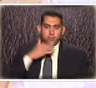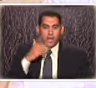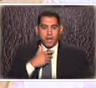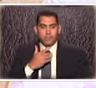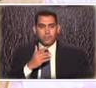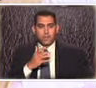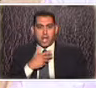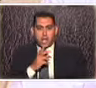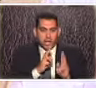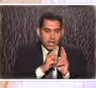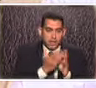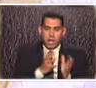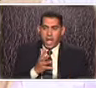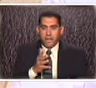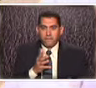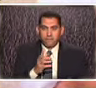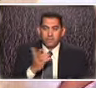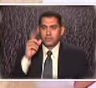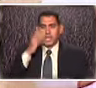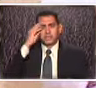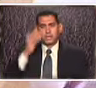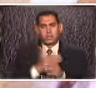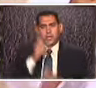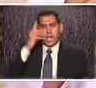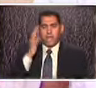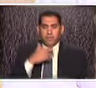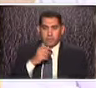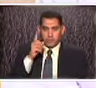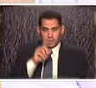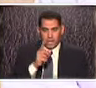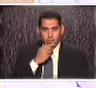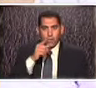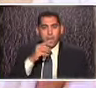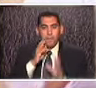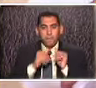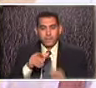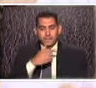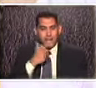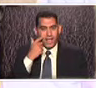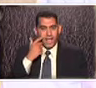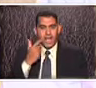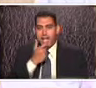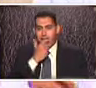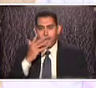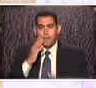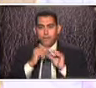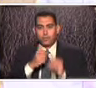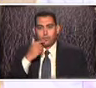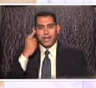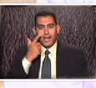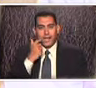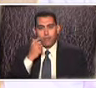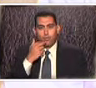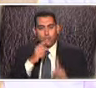تحت ظل الحيط نعم واحد يعني عندكم عجبني الروح المصريه جميله ياتي يعني يقولون على سبيل